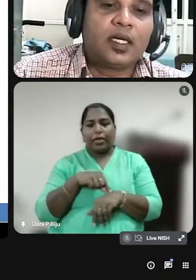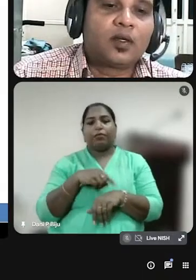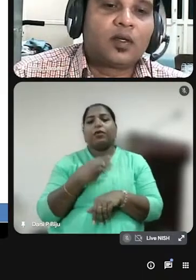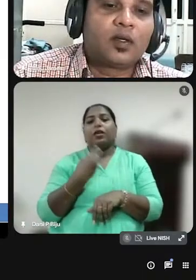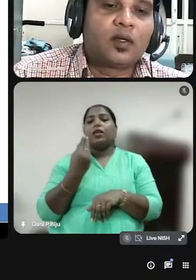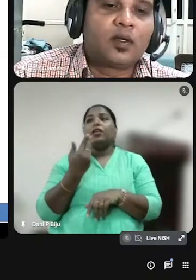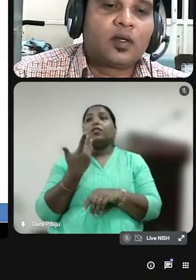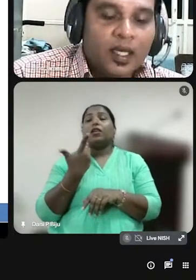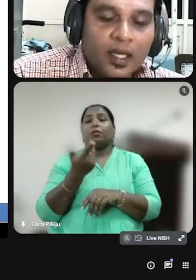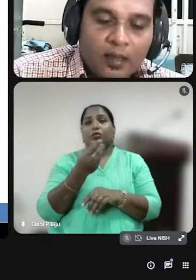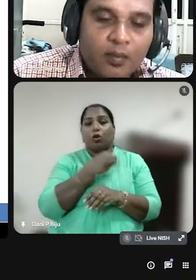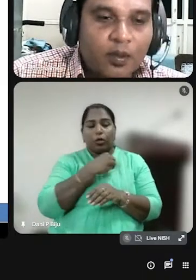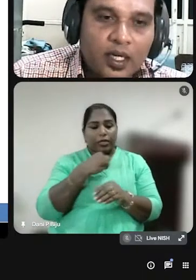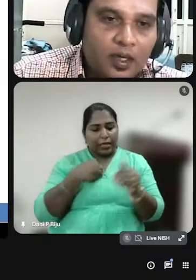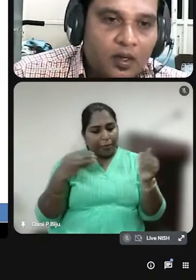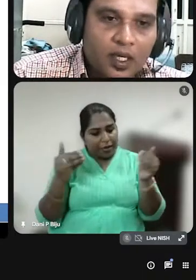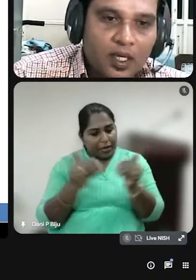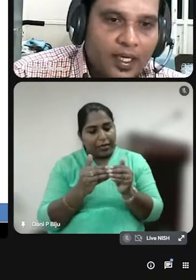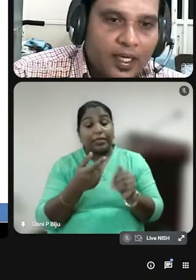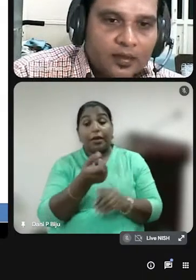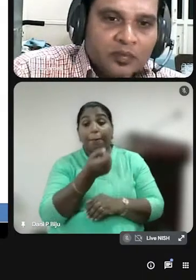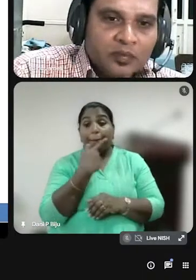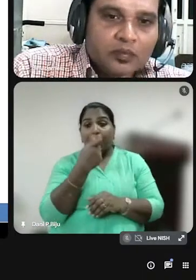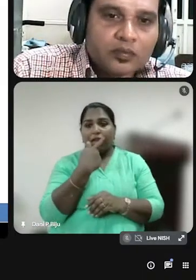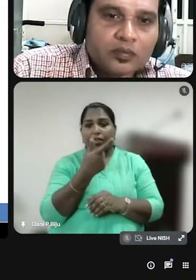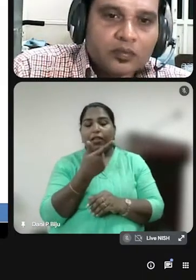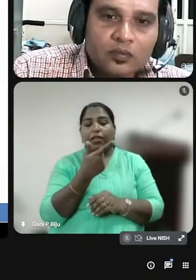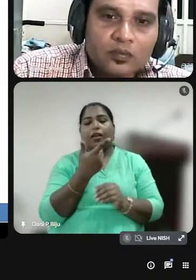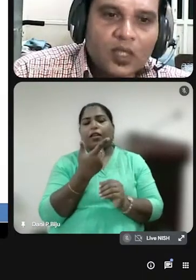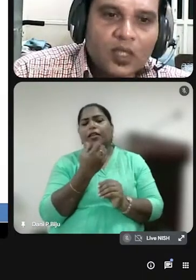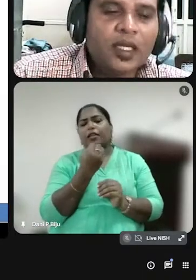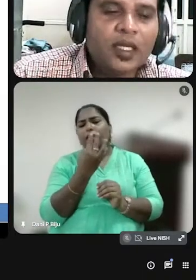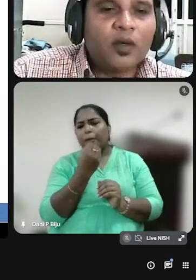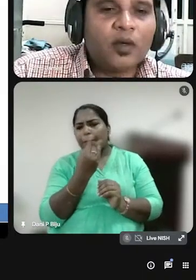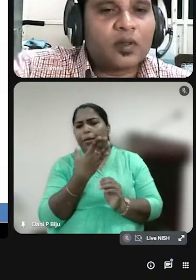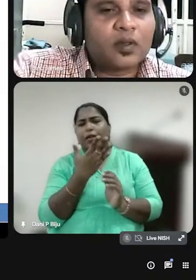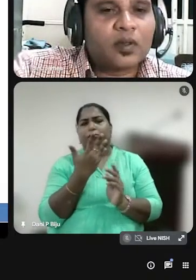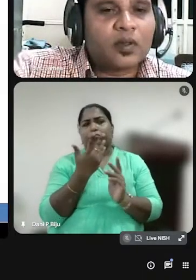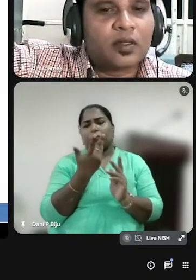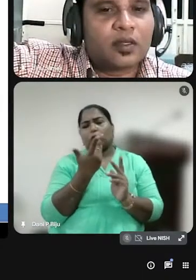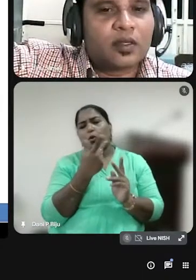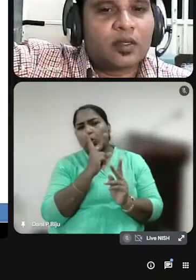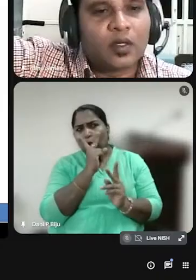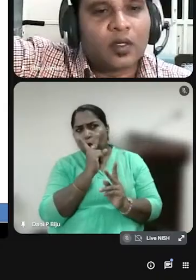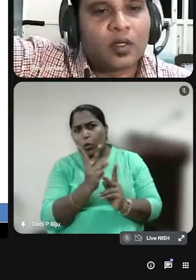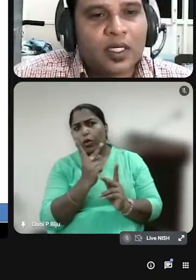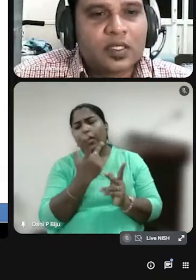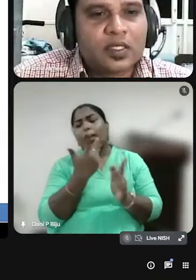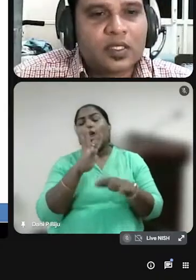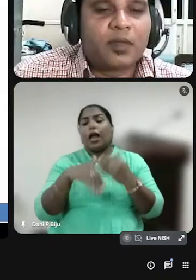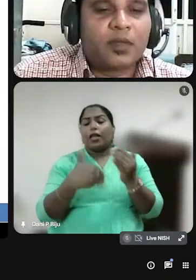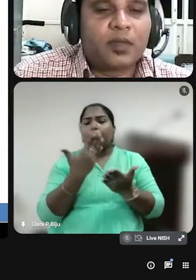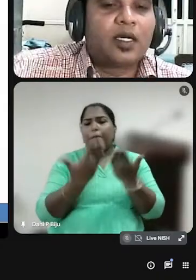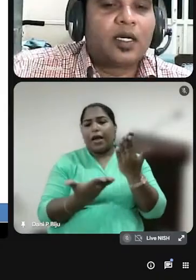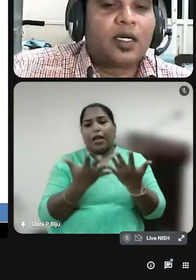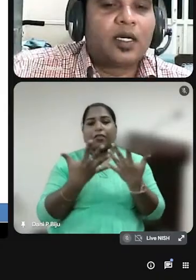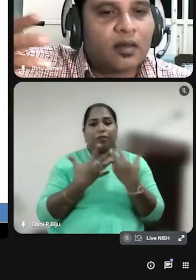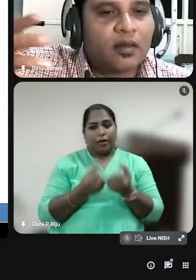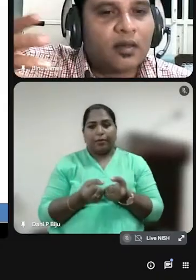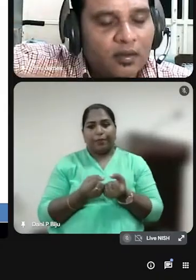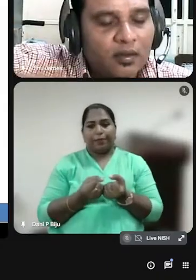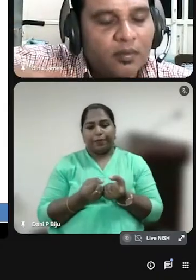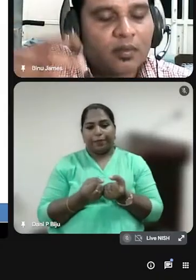അഡ്ജസ്റ്റ് ചെയ്യുക എന്നുള്ളത് ഭയങ്കര ഇമ്പോർട്ടന്റ് ആയിട്ടുള്ള കാര്യം. അത് ഈ ഓരോ സമയത്തും ഡോപ്പമിനർജിറ്റിക്